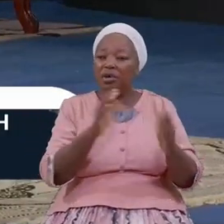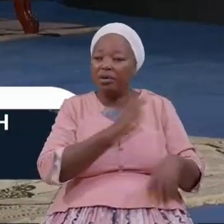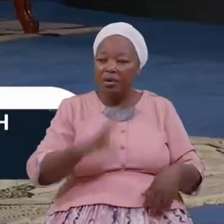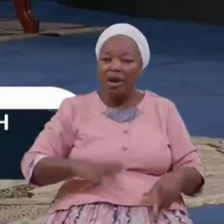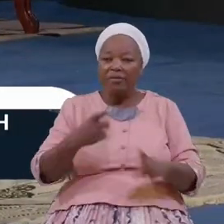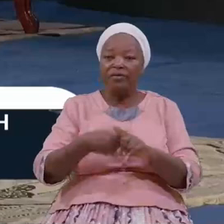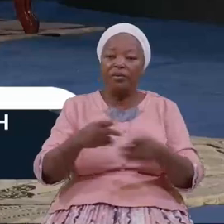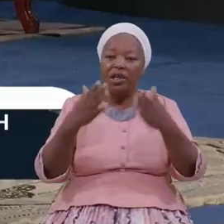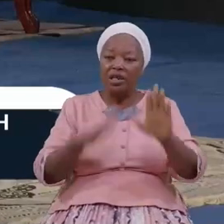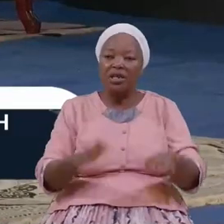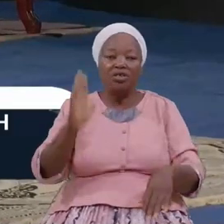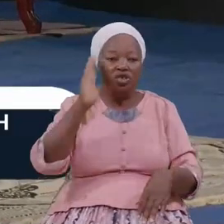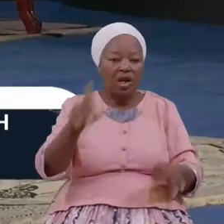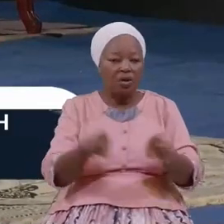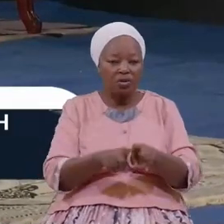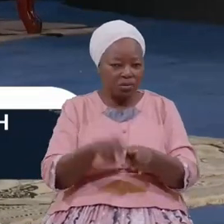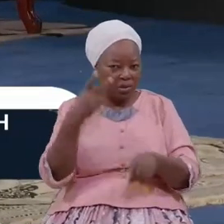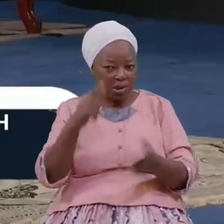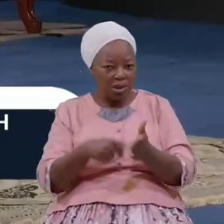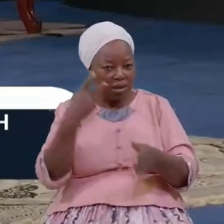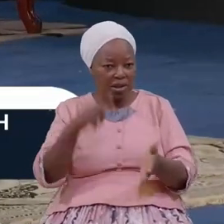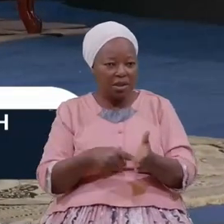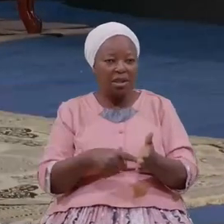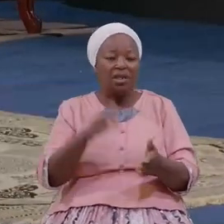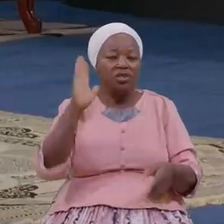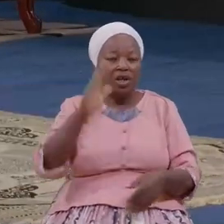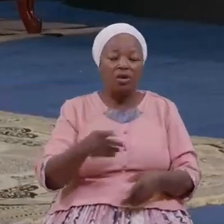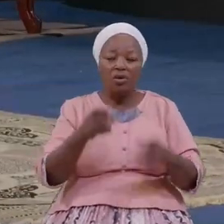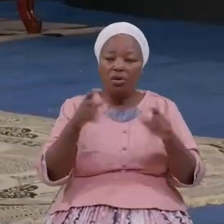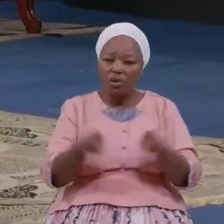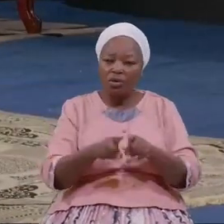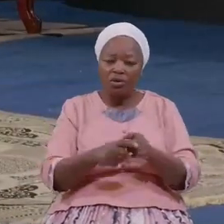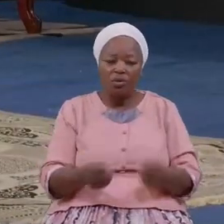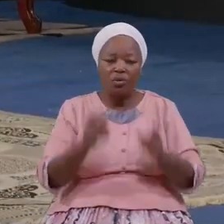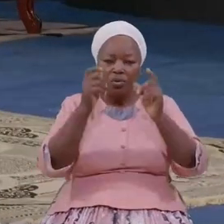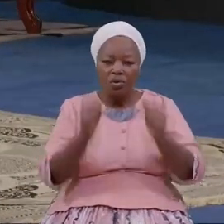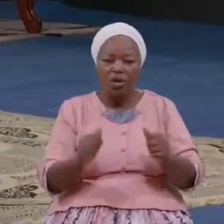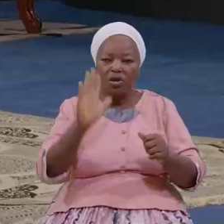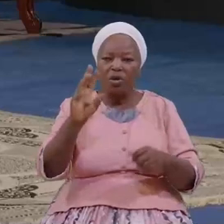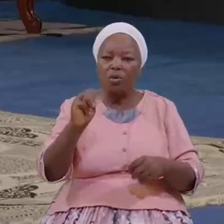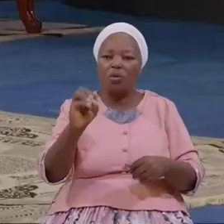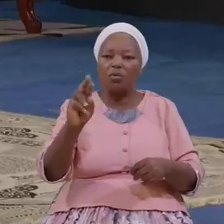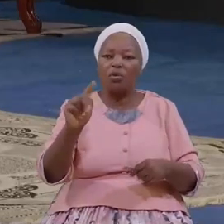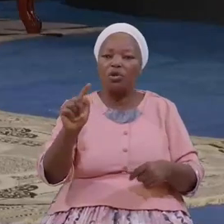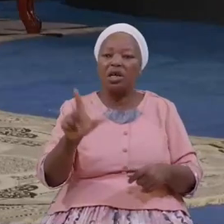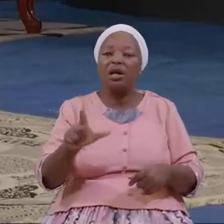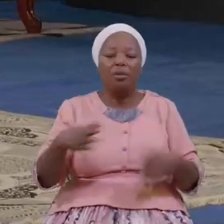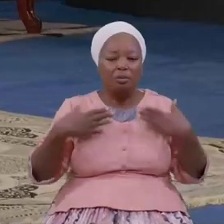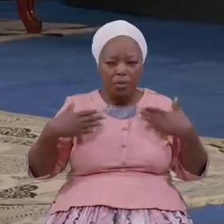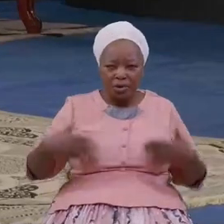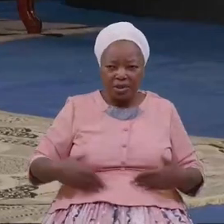les morts rendra aussi, regardez ceci, rendra aussi la vie à vos corps